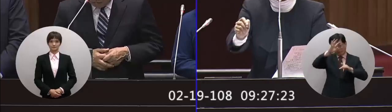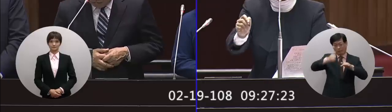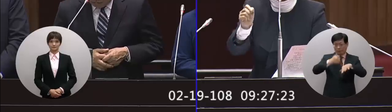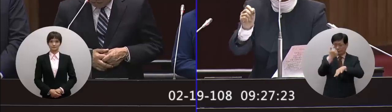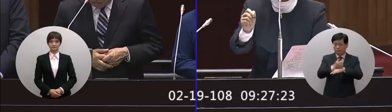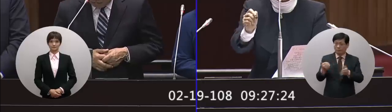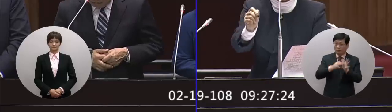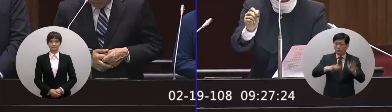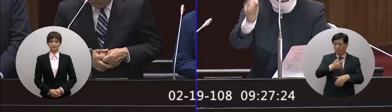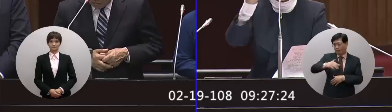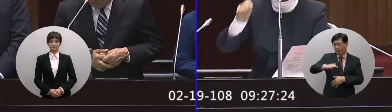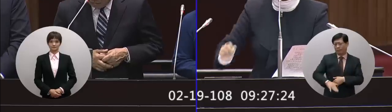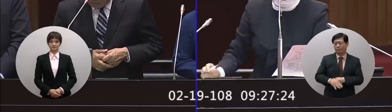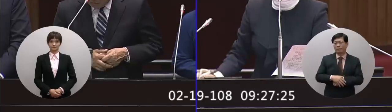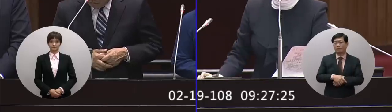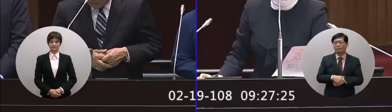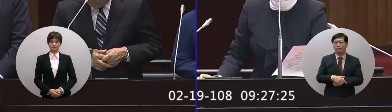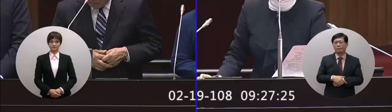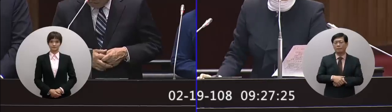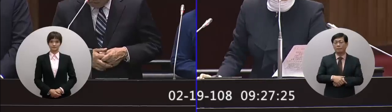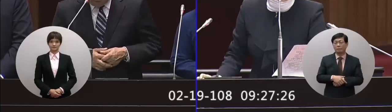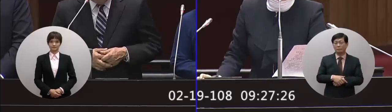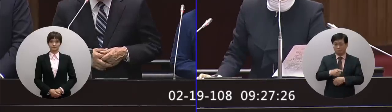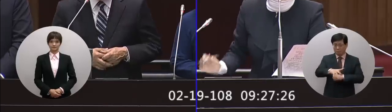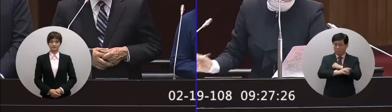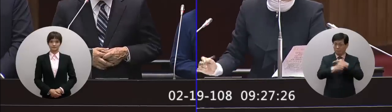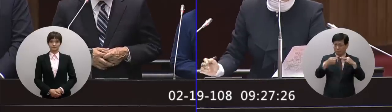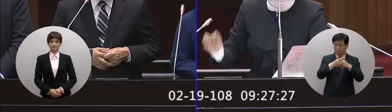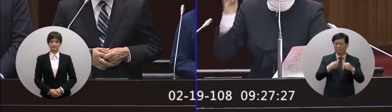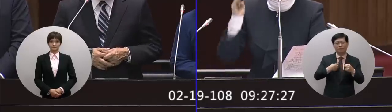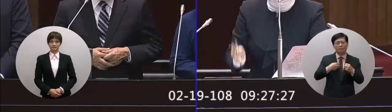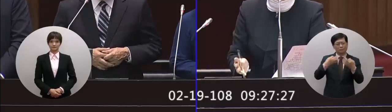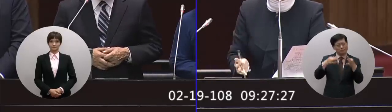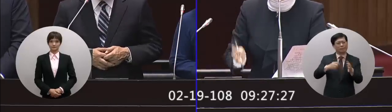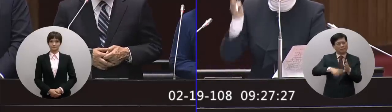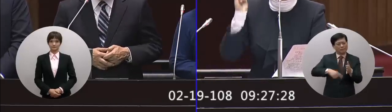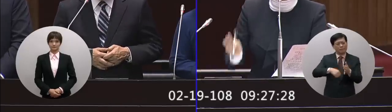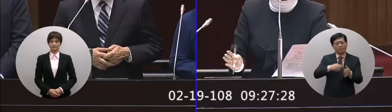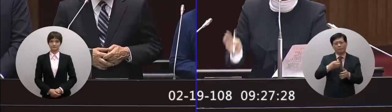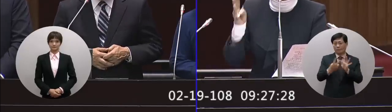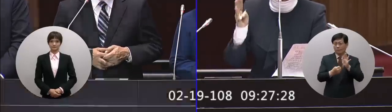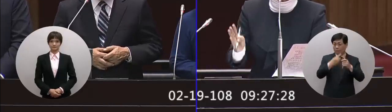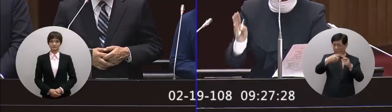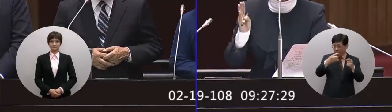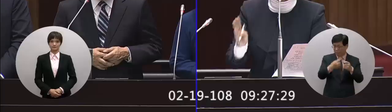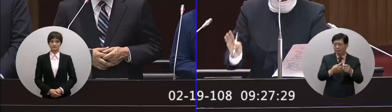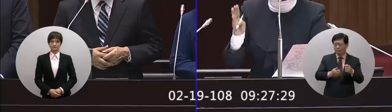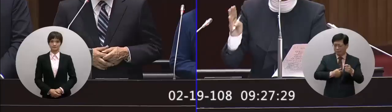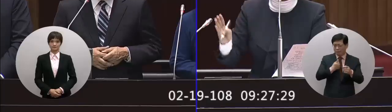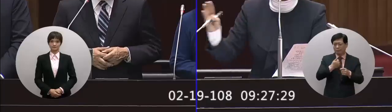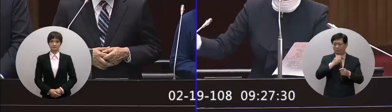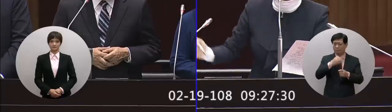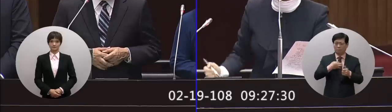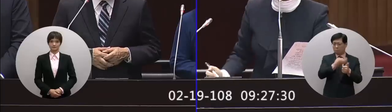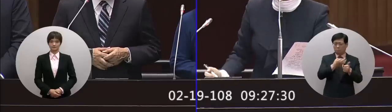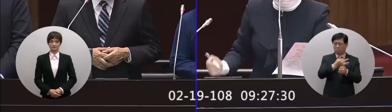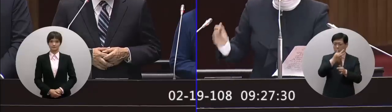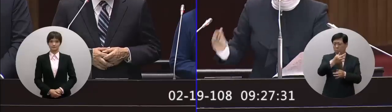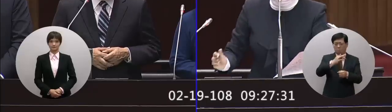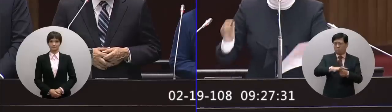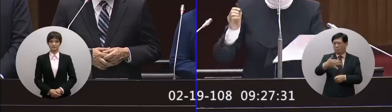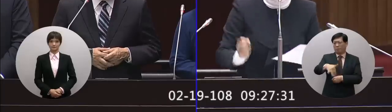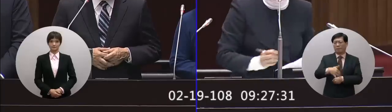执政以来的新低纪录。花东基金，简单讲，花东基金每一年根本没有拨足预